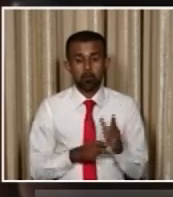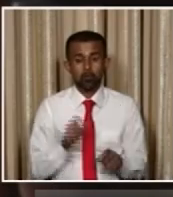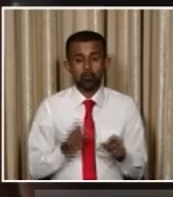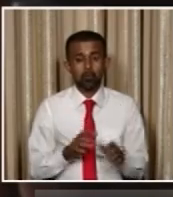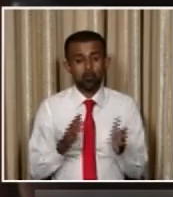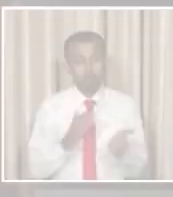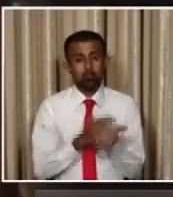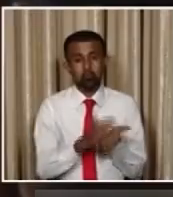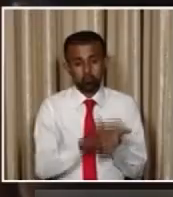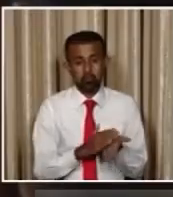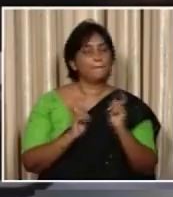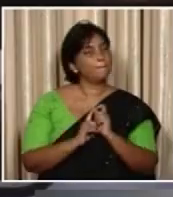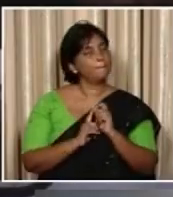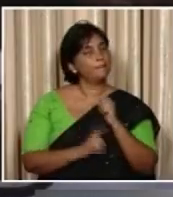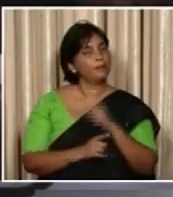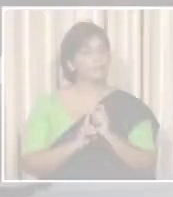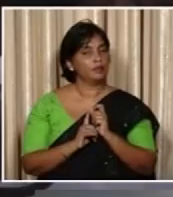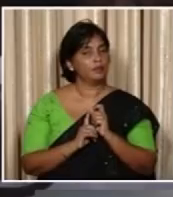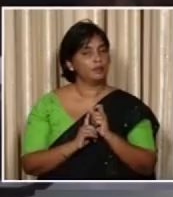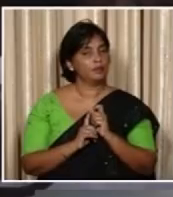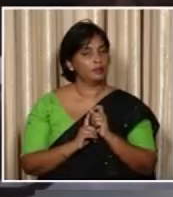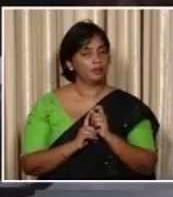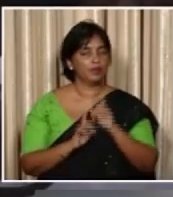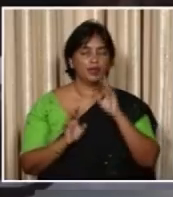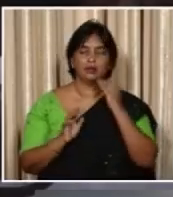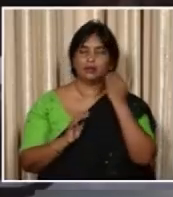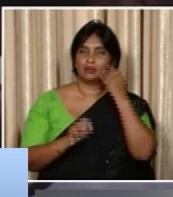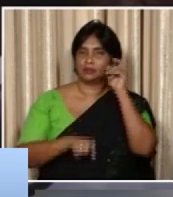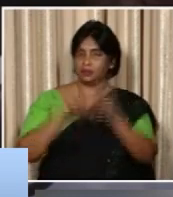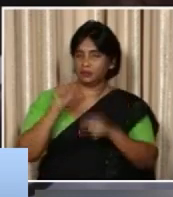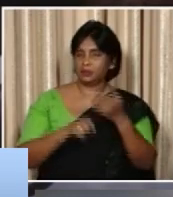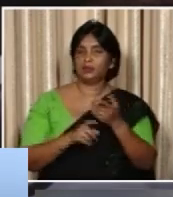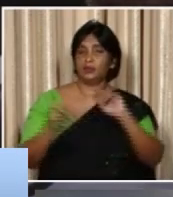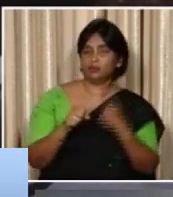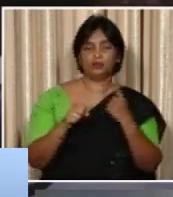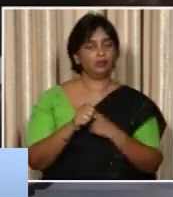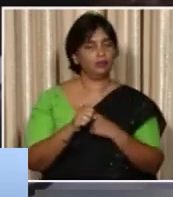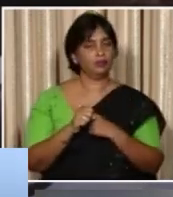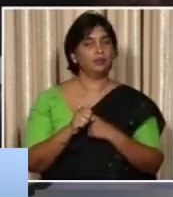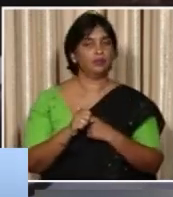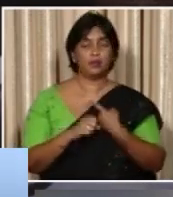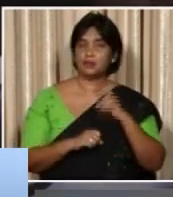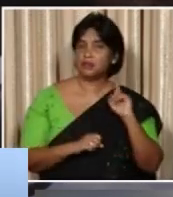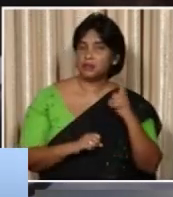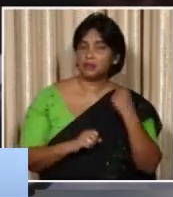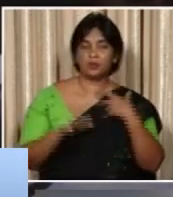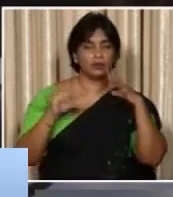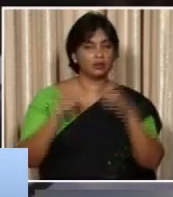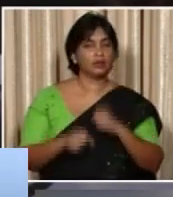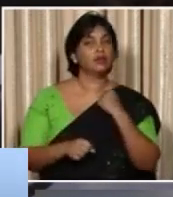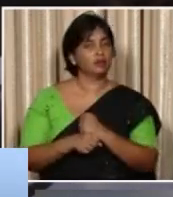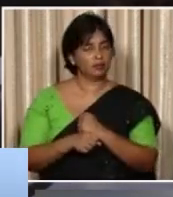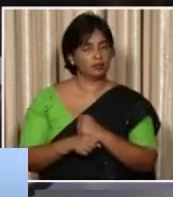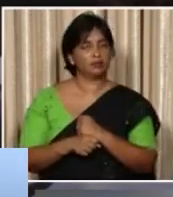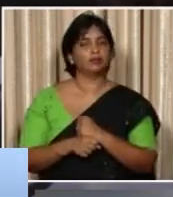හඬක් නැබුවයි කියන එකත් අපි දන්නවා. පලස්තීනයේ සාමාන්‍ය සිවිල් පුරවැසියන් ඝාතනය කරමින් බලහත්කාරයෙන් පිටවන ලද රාජ්‍යයක්